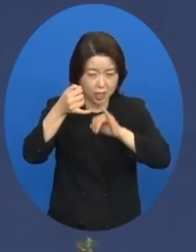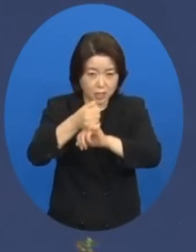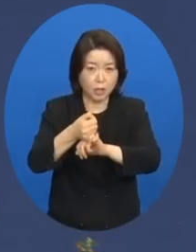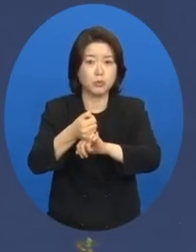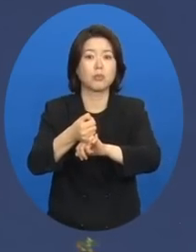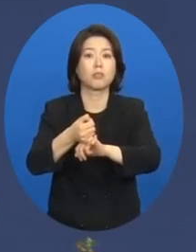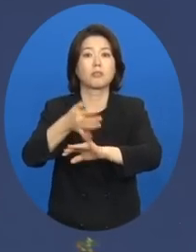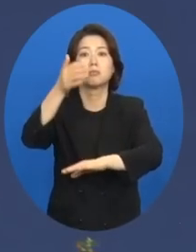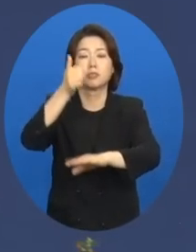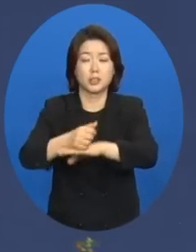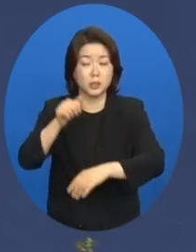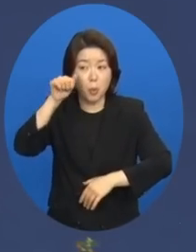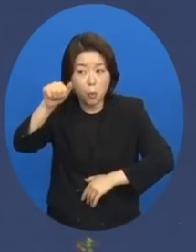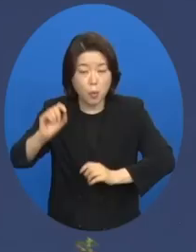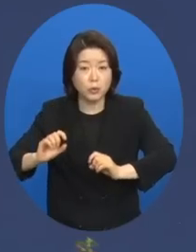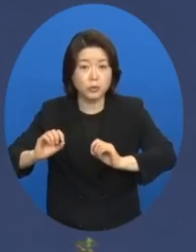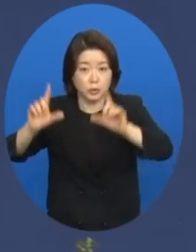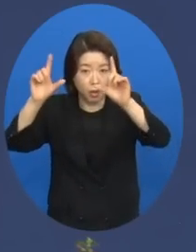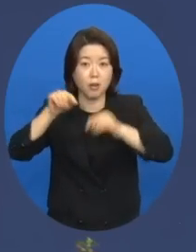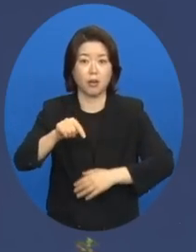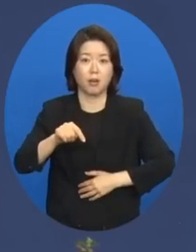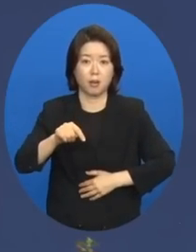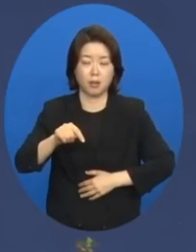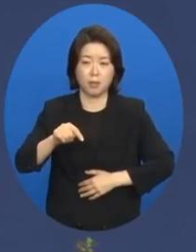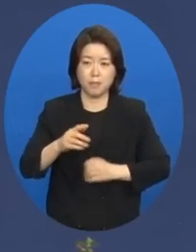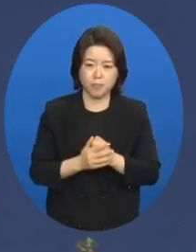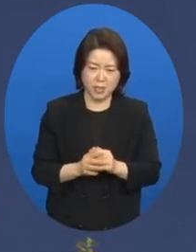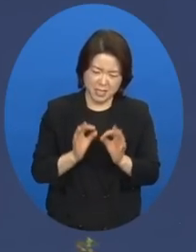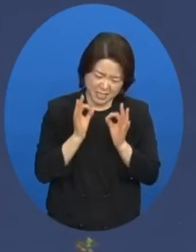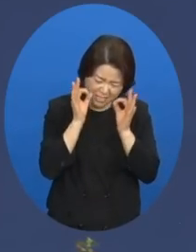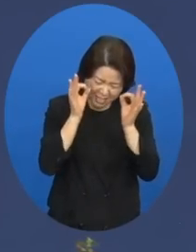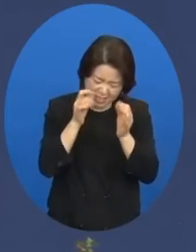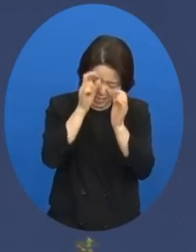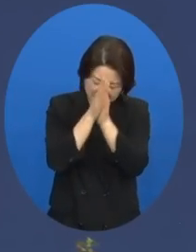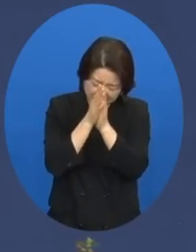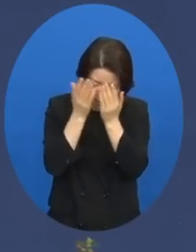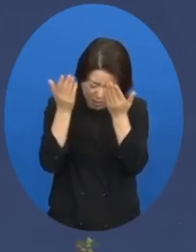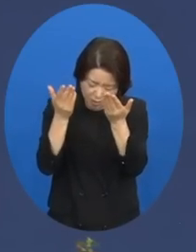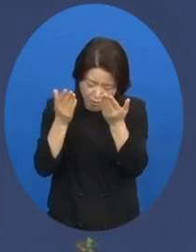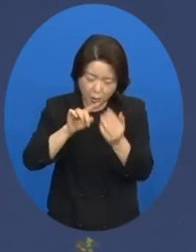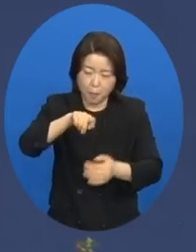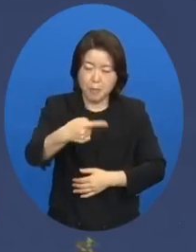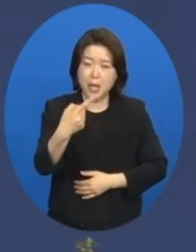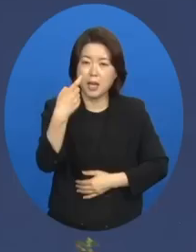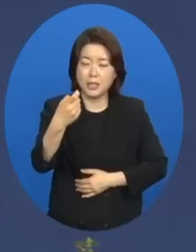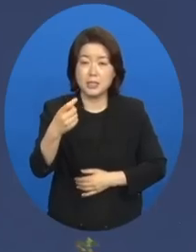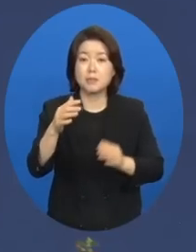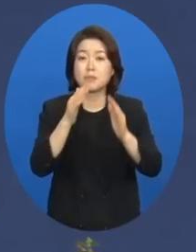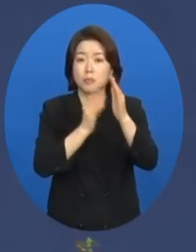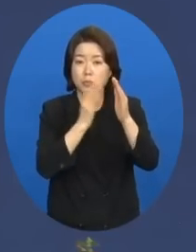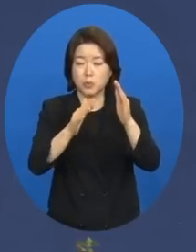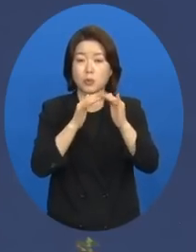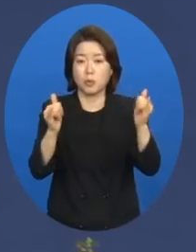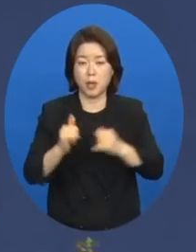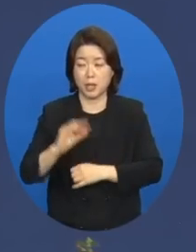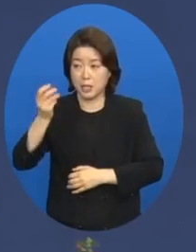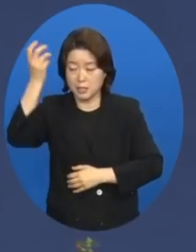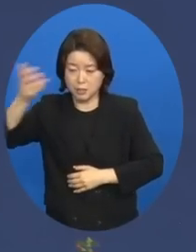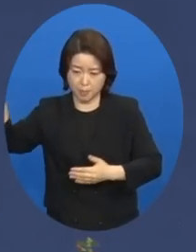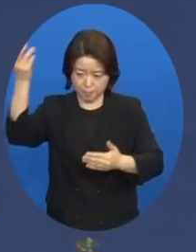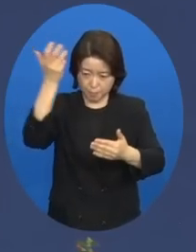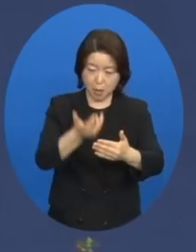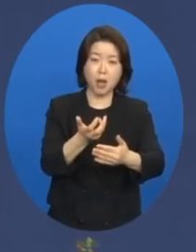드디어 오순절날, 드디어 열흘 동안 오직 기도하며 기다리는 120문도들에게 성령이